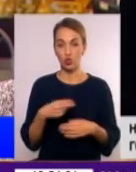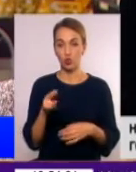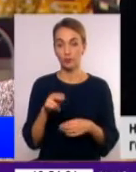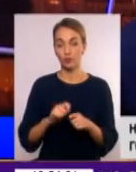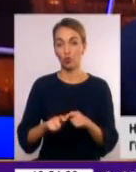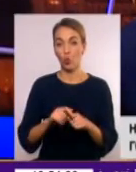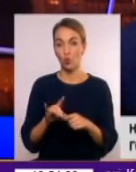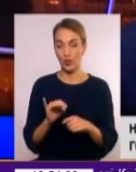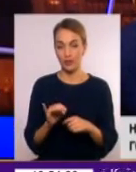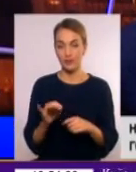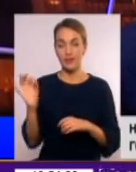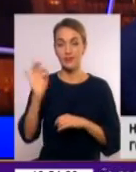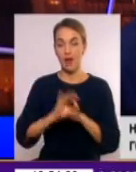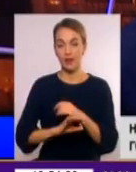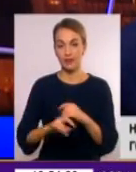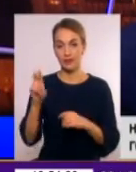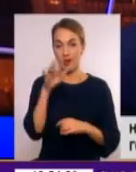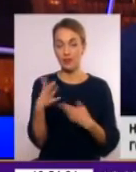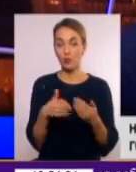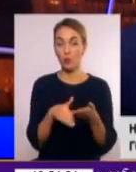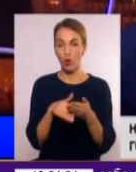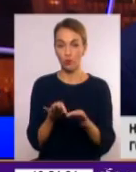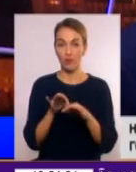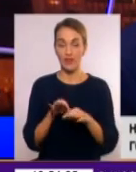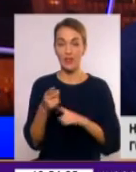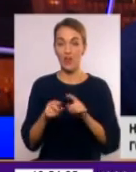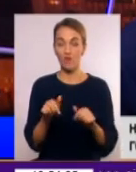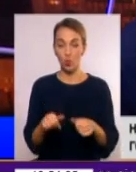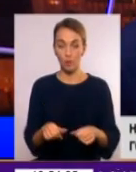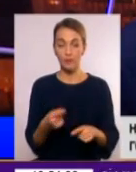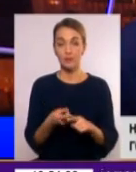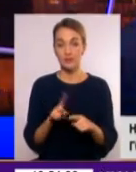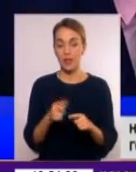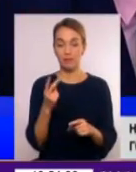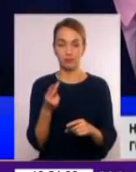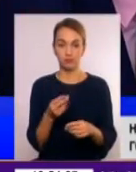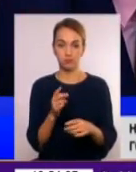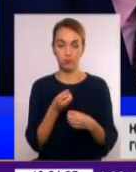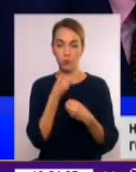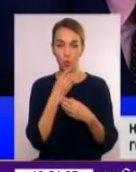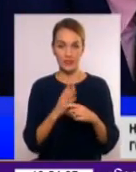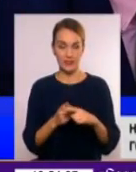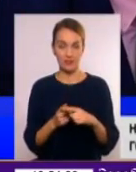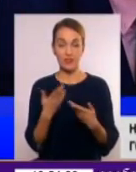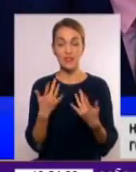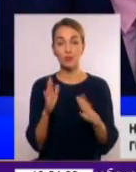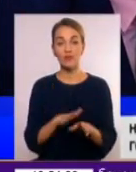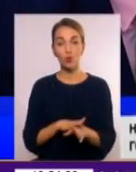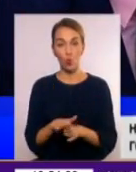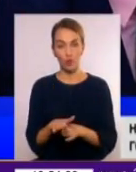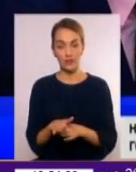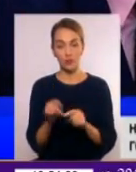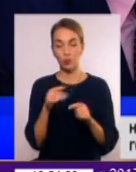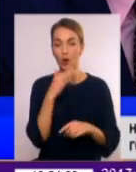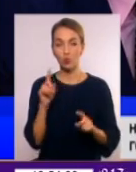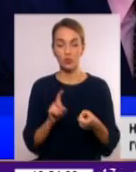наші західні країни, які нам допомагають в проведенні, скажімо, реформ, це, безумовно, позитив. Да? От наскільки він буде виконуватися, тут